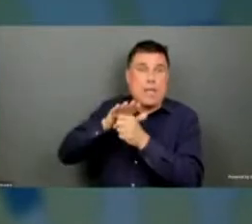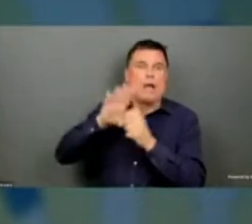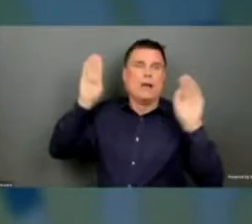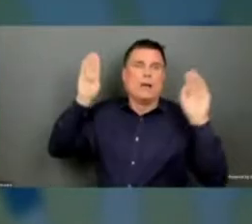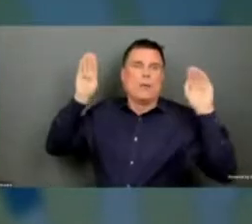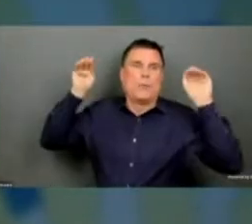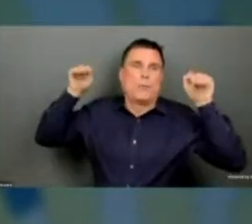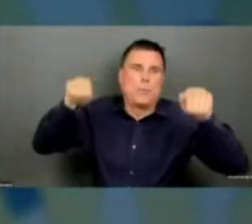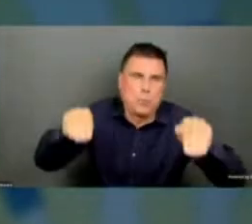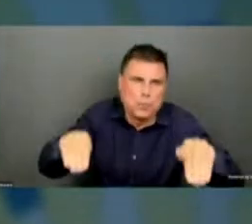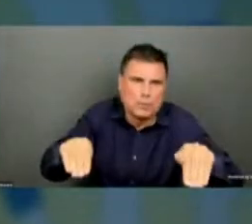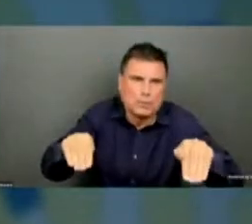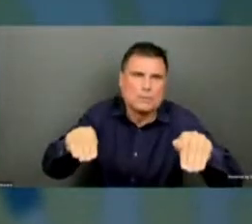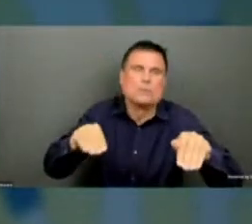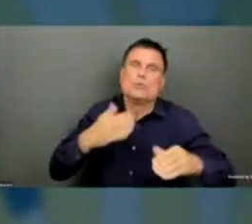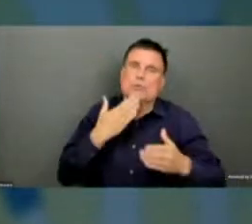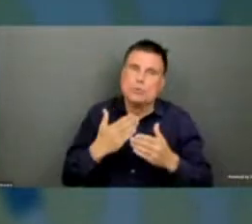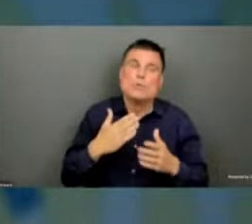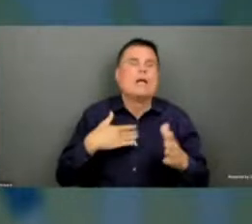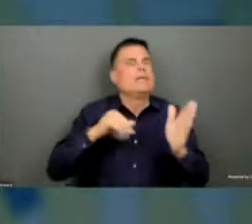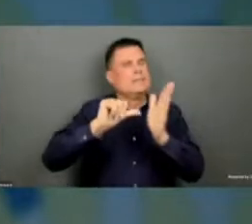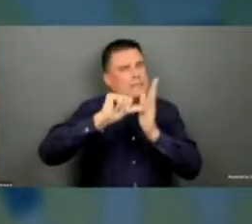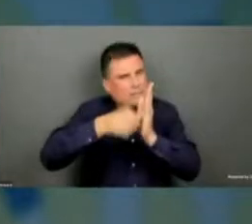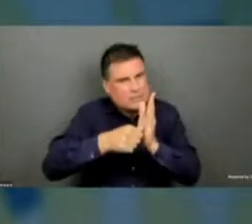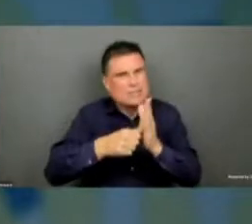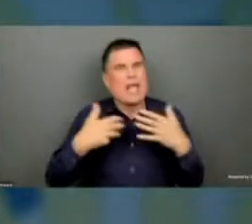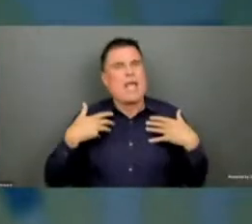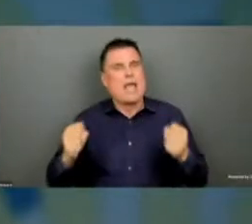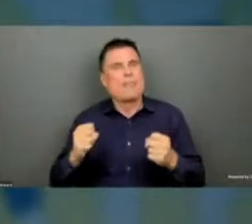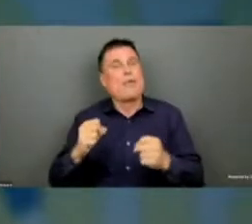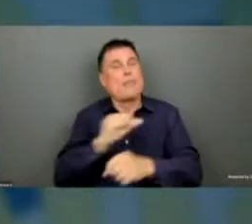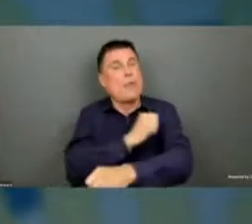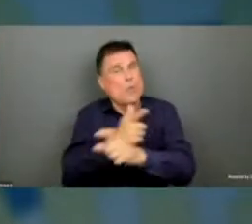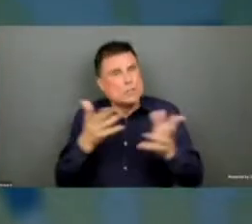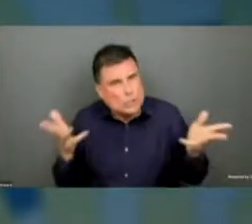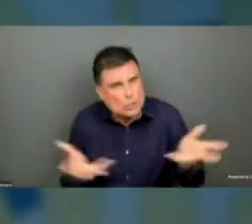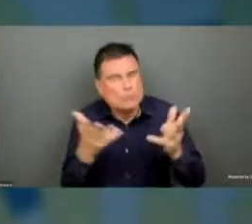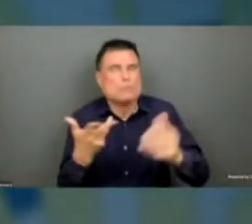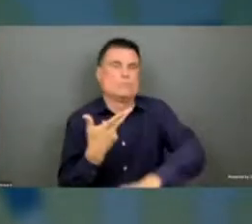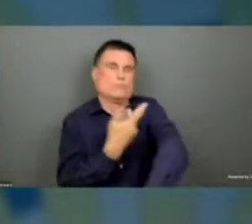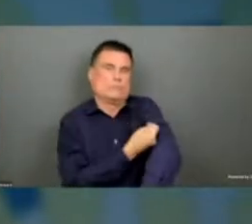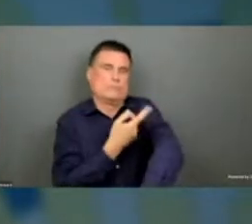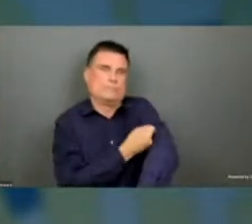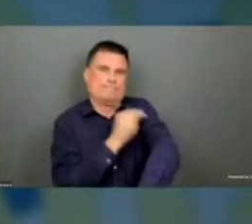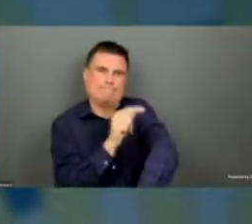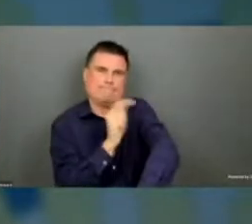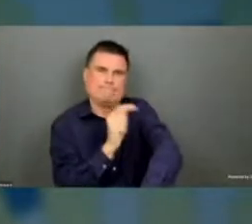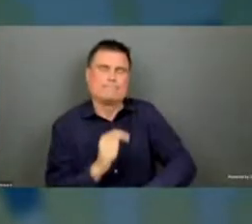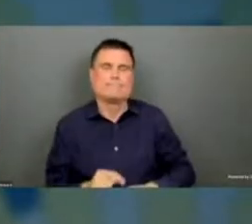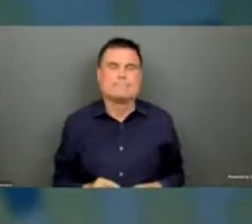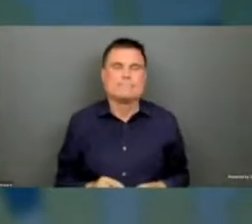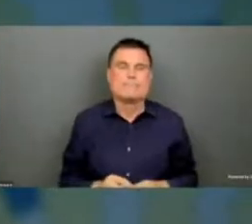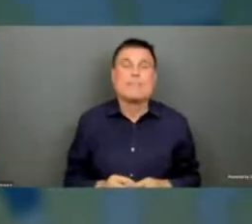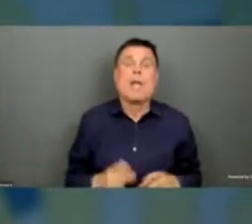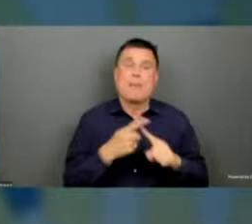到他们的人口基数低，所以他们的比例还是很高，所以也是在那